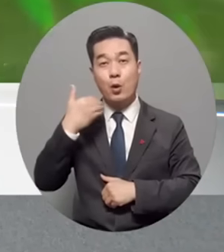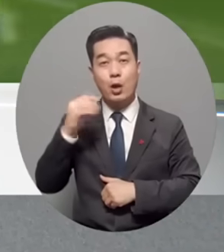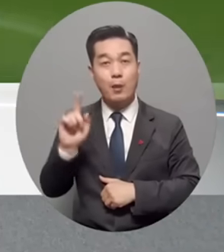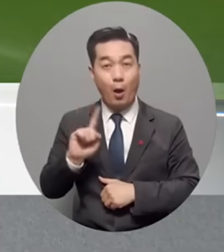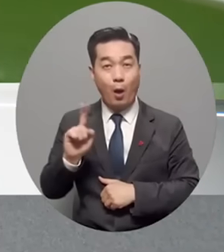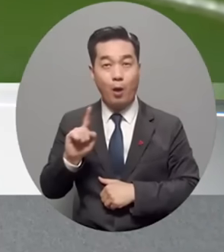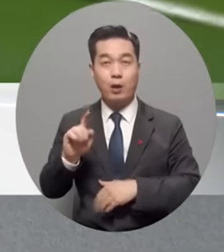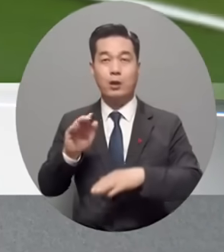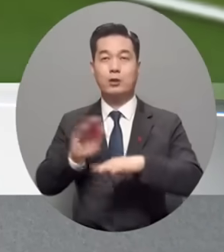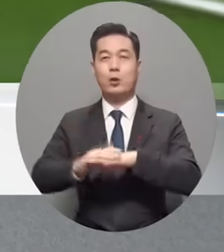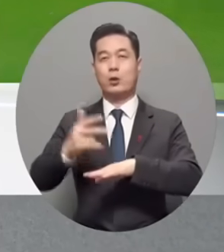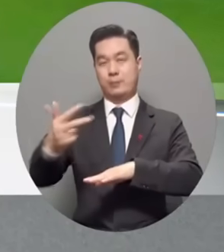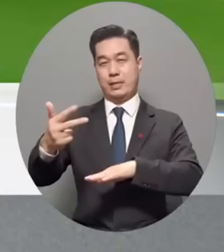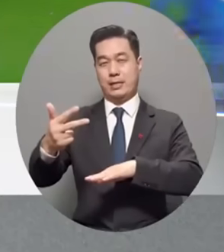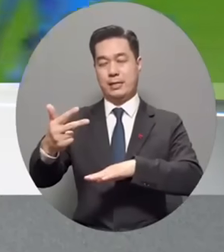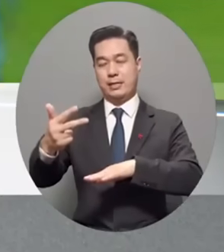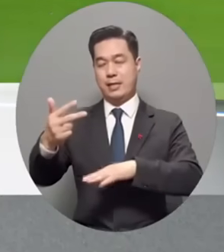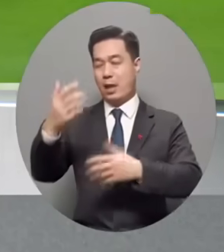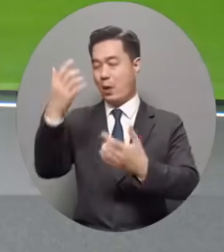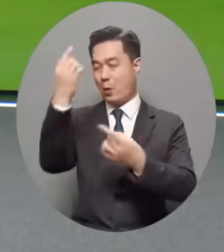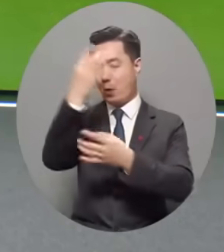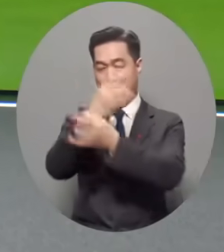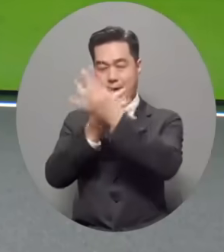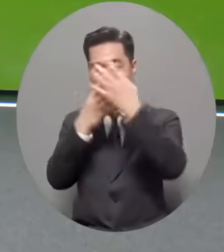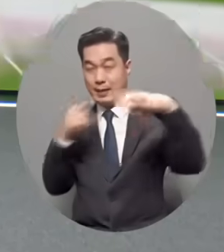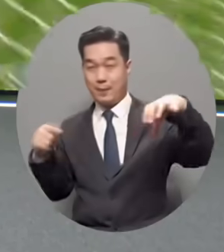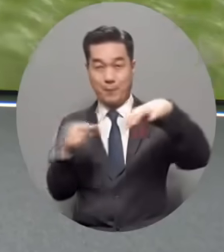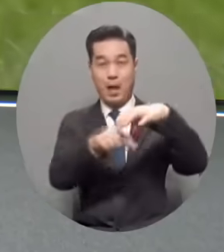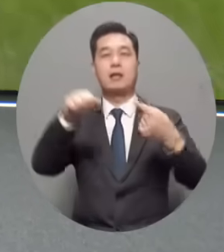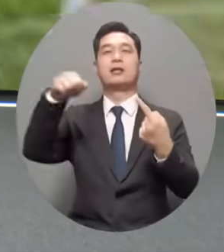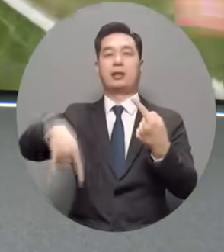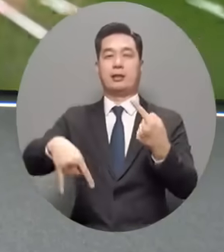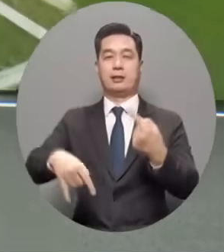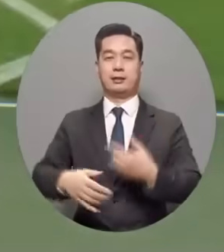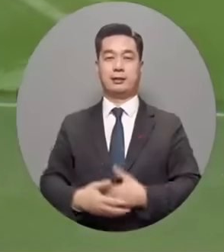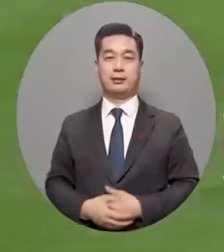주장 손흥민 선수의 환상적인 득점이 1위를 차지했네요.